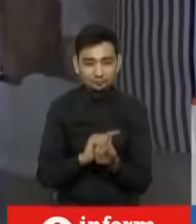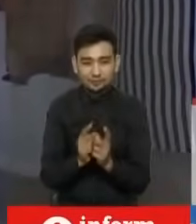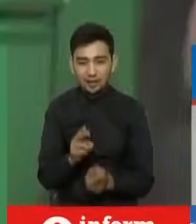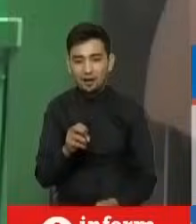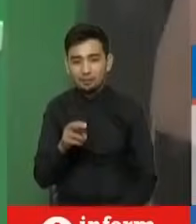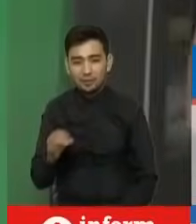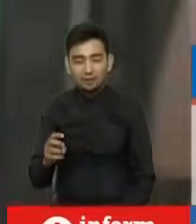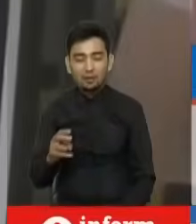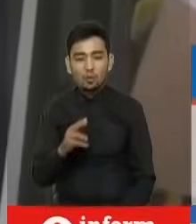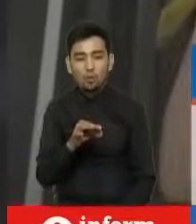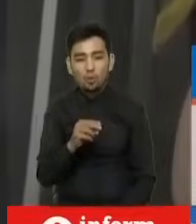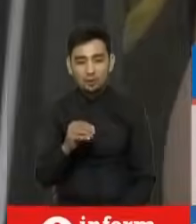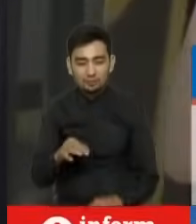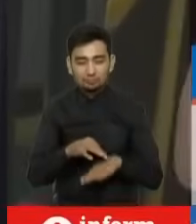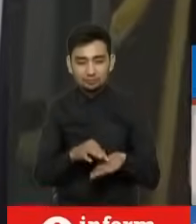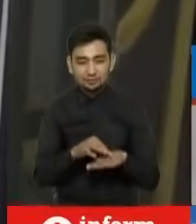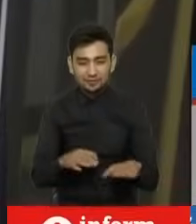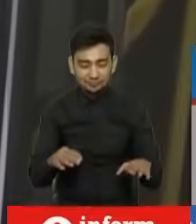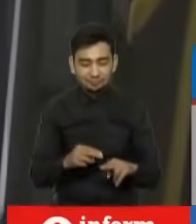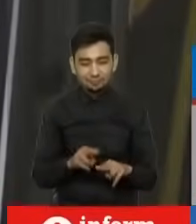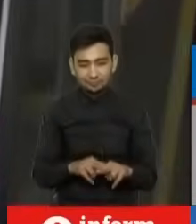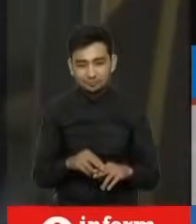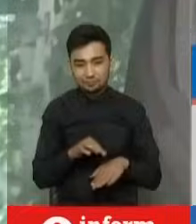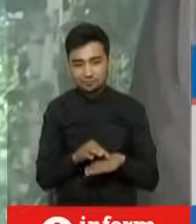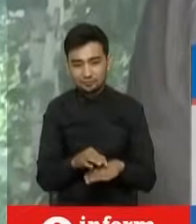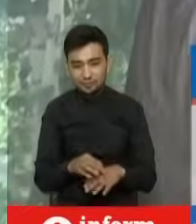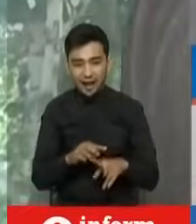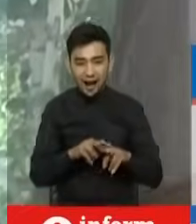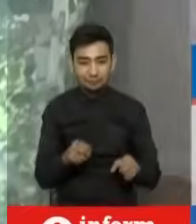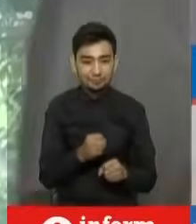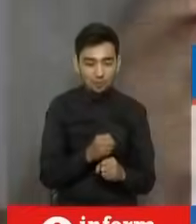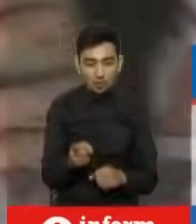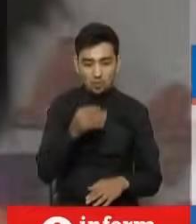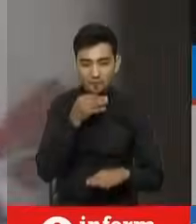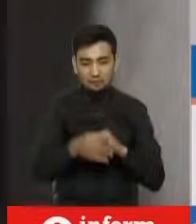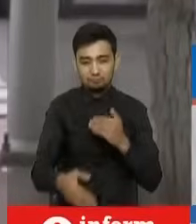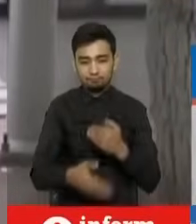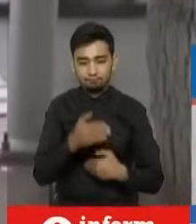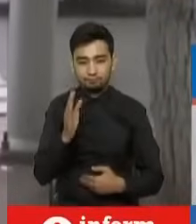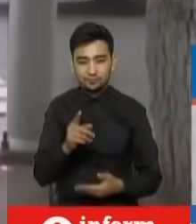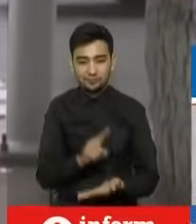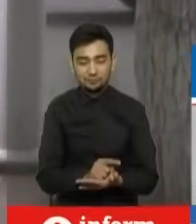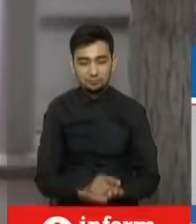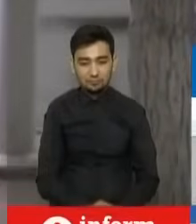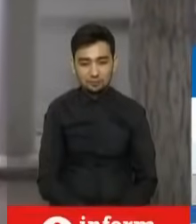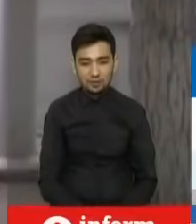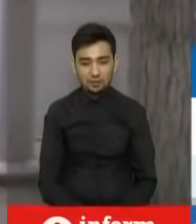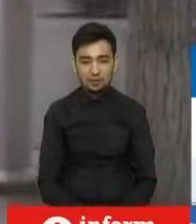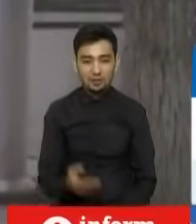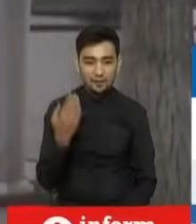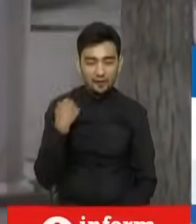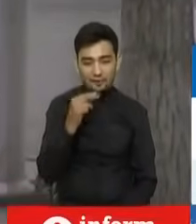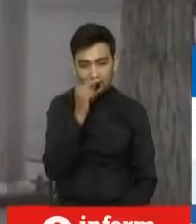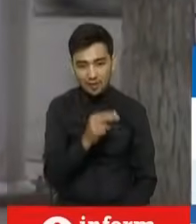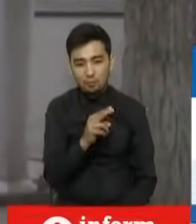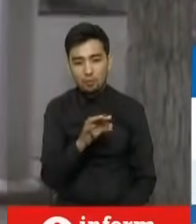административный кодекс и в правила перевозки пассажиров. Теперь перевозчикам за подобное грозит ответственность. Раньше это была вина